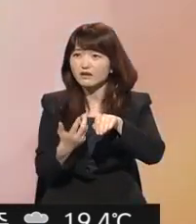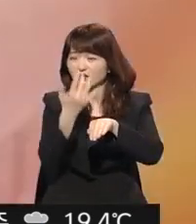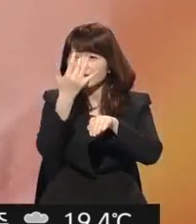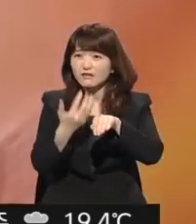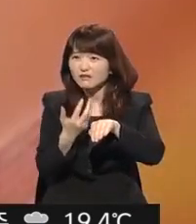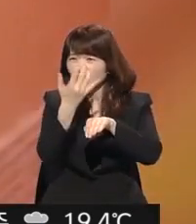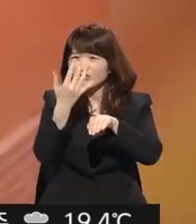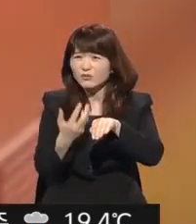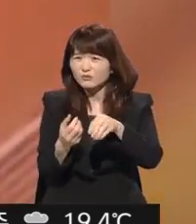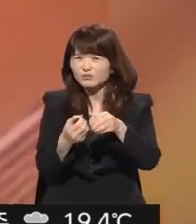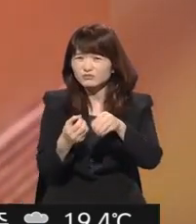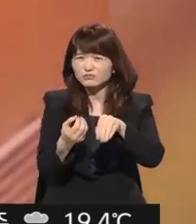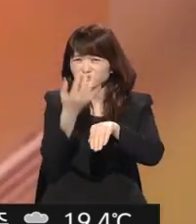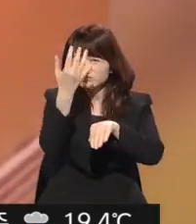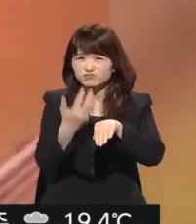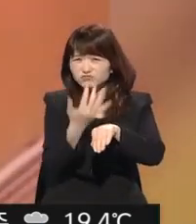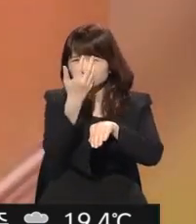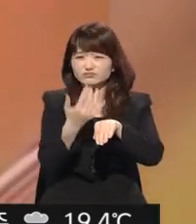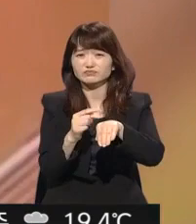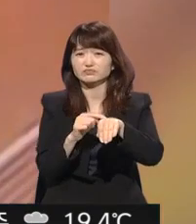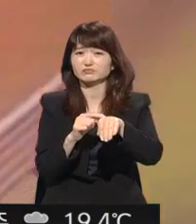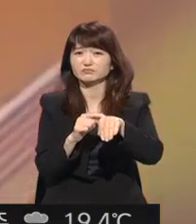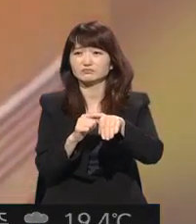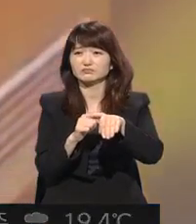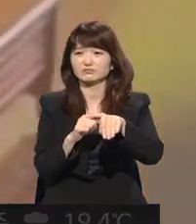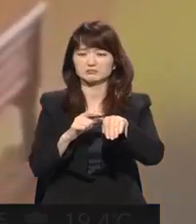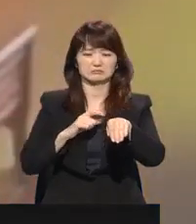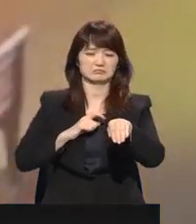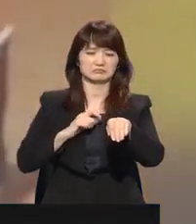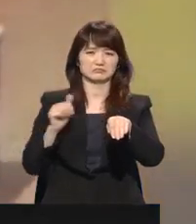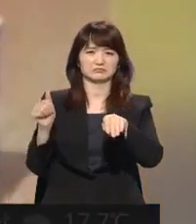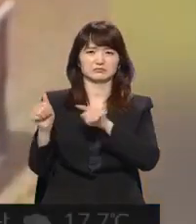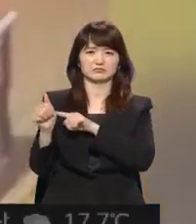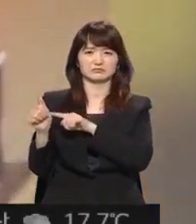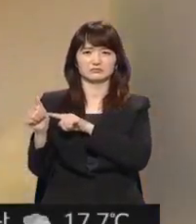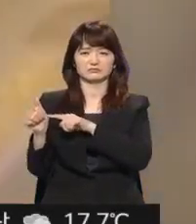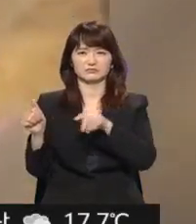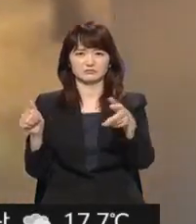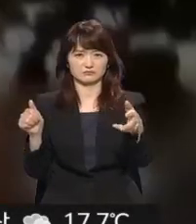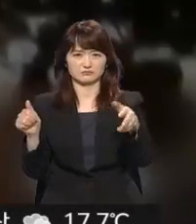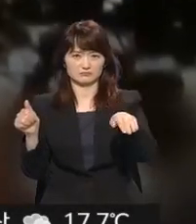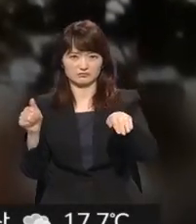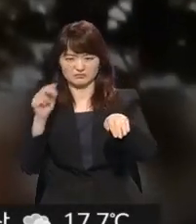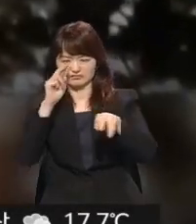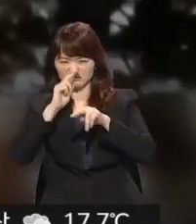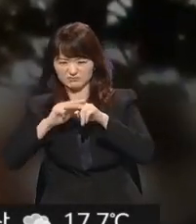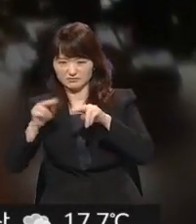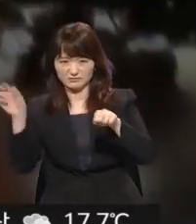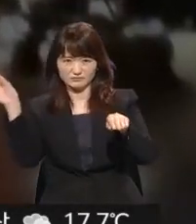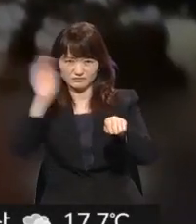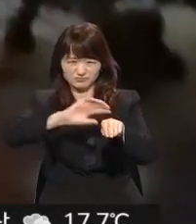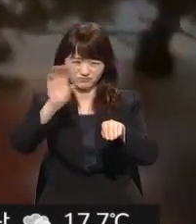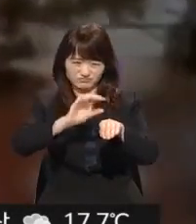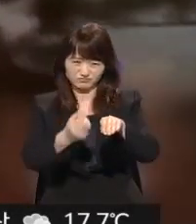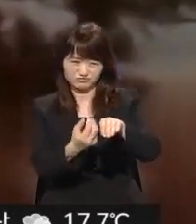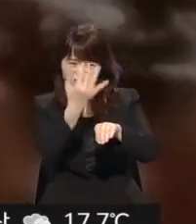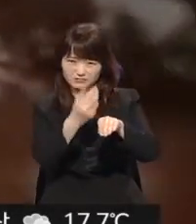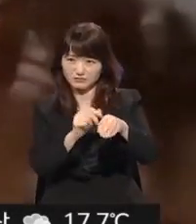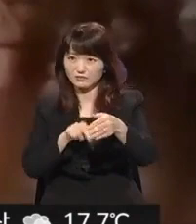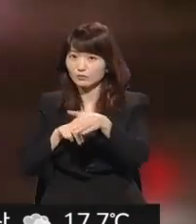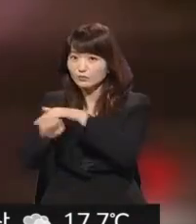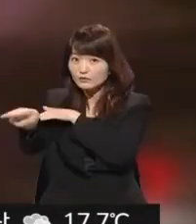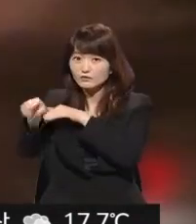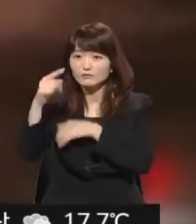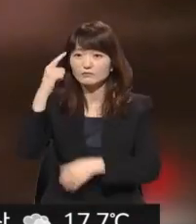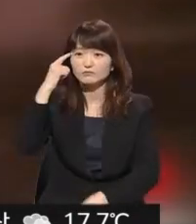피어오릅니다 불이 붙은 차가 활발 타오르는데요이 수상한 남성들이 주차된 차에 휘발유를 뿌려서 불을 붙이고 달아난